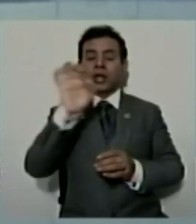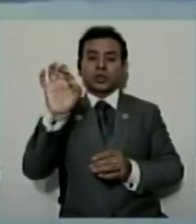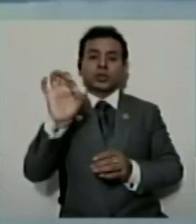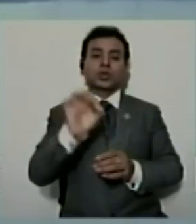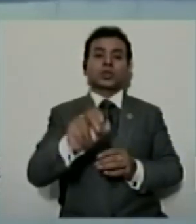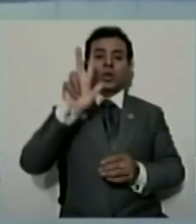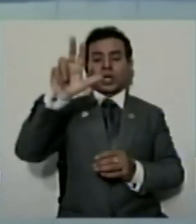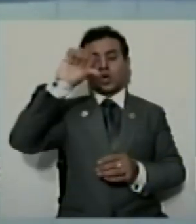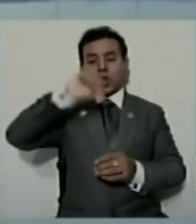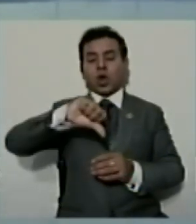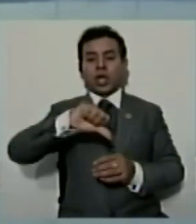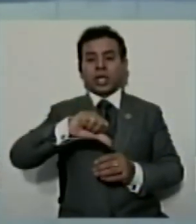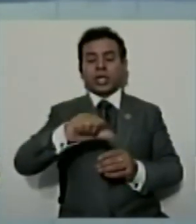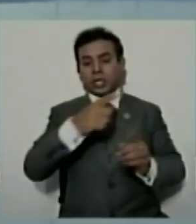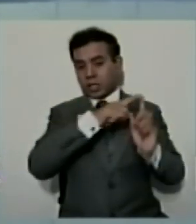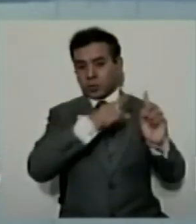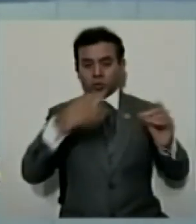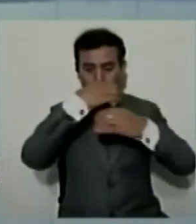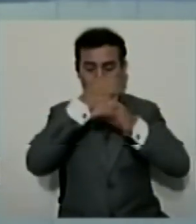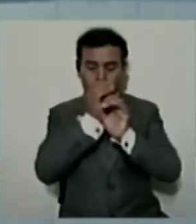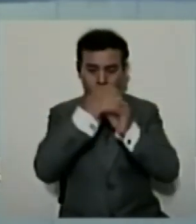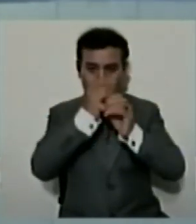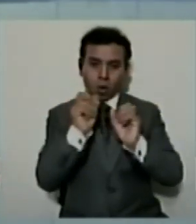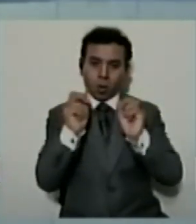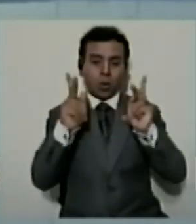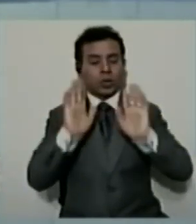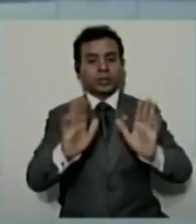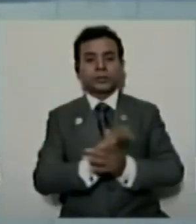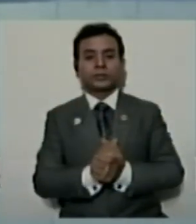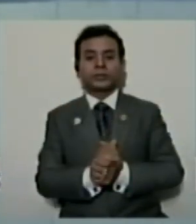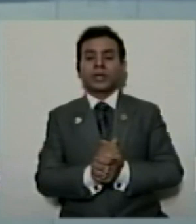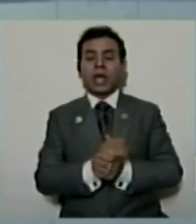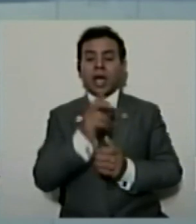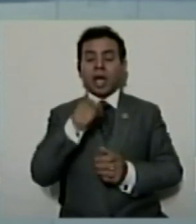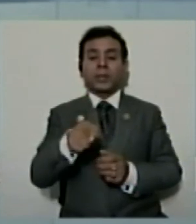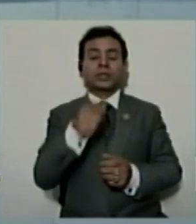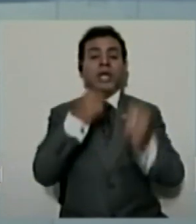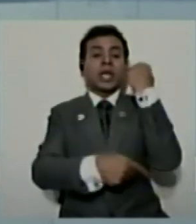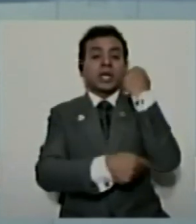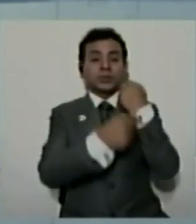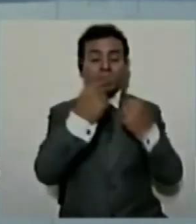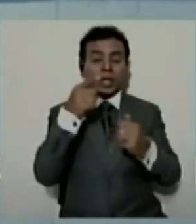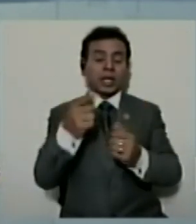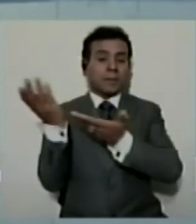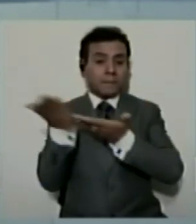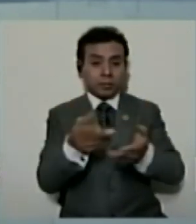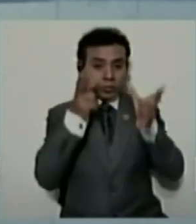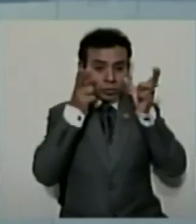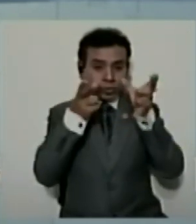আমরা যদি আইসোলেশনের দেখি, 24 ঘন্টায় আইসোলেশন 75 জন, এবং এ পর্যন্ত